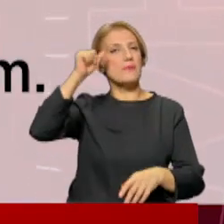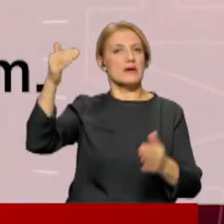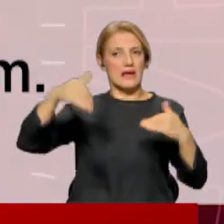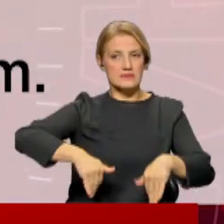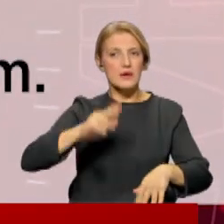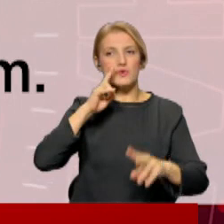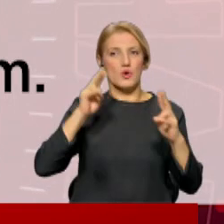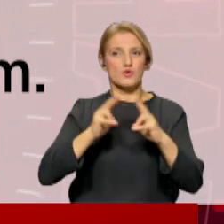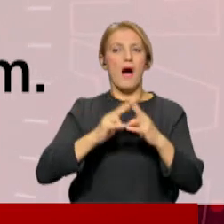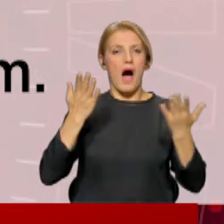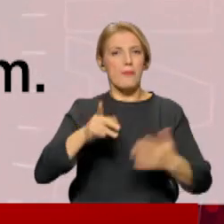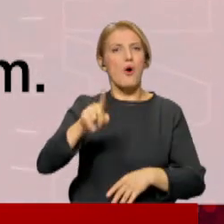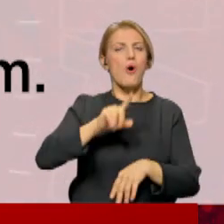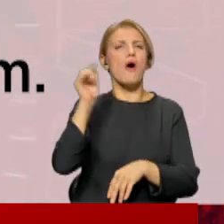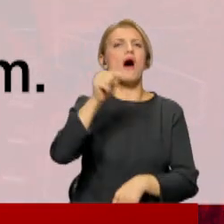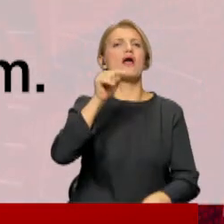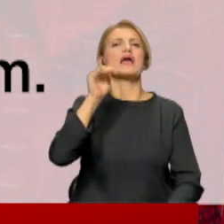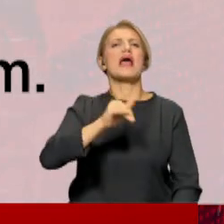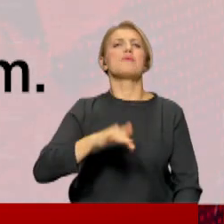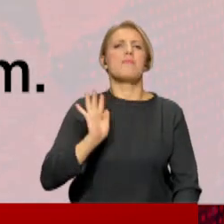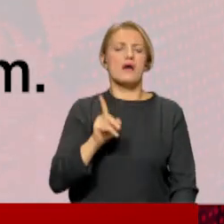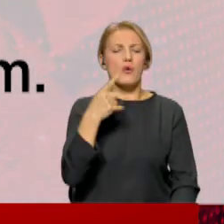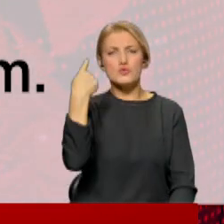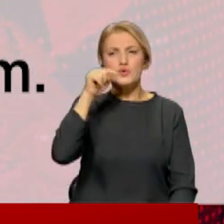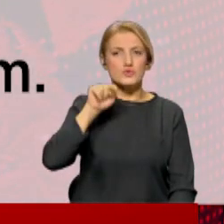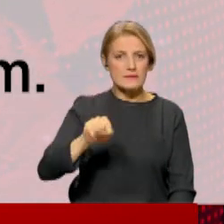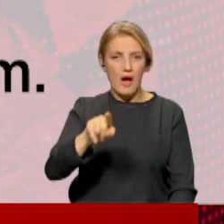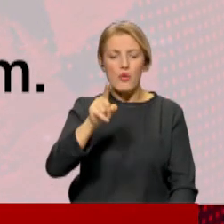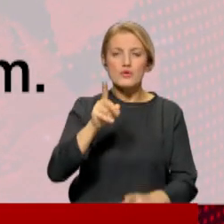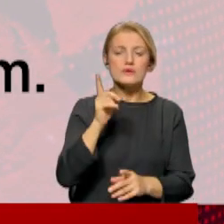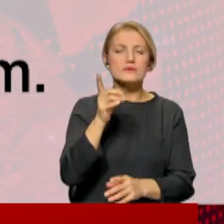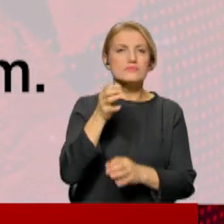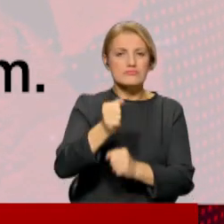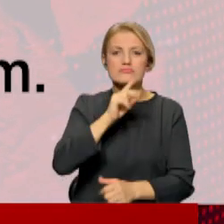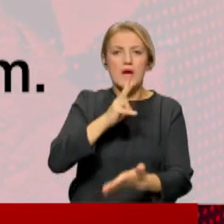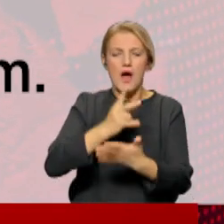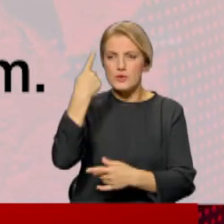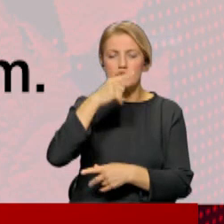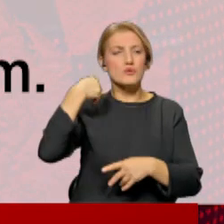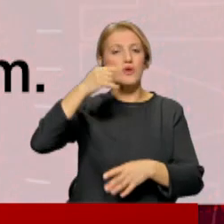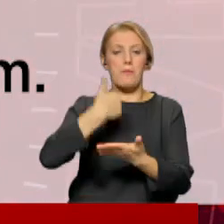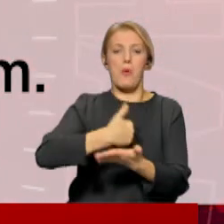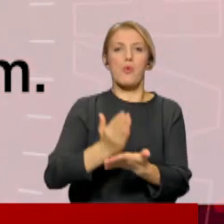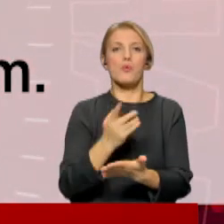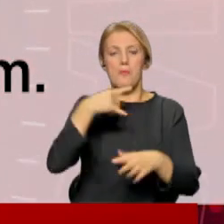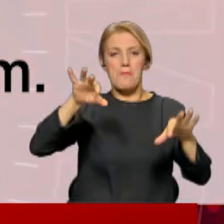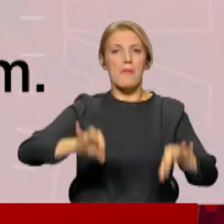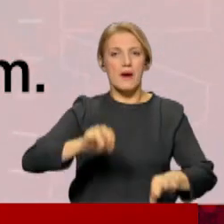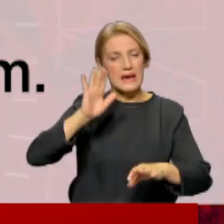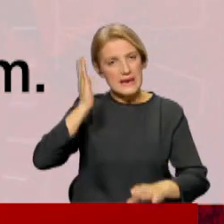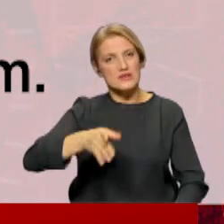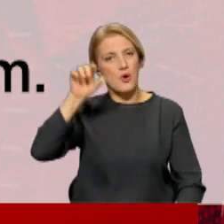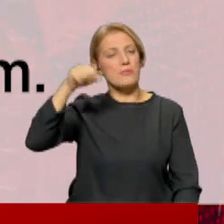gelseydi görüşürdü mama o oralara gelemez onun yüzünden unu tutumundan dolayı Suriye bölünmek üzere Keşke